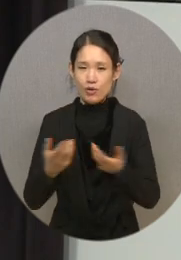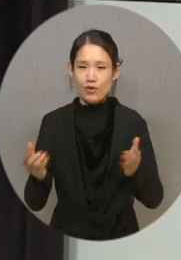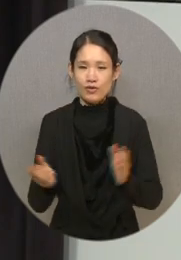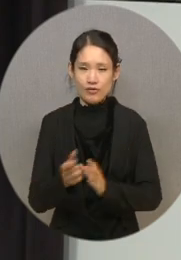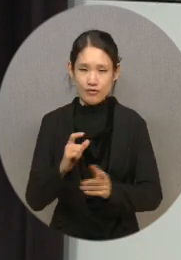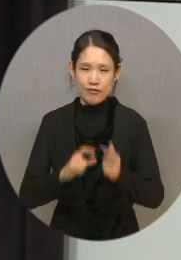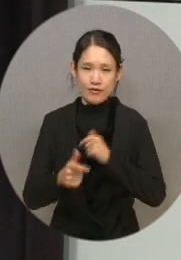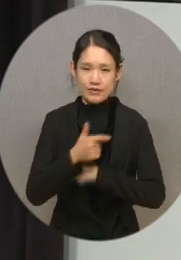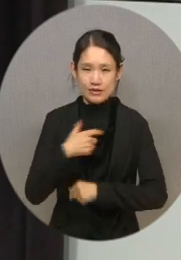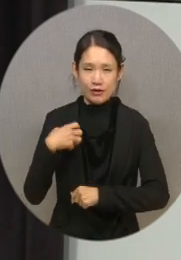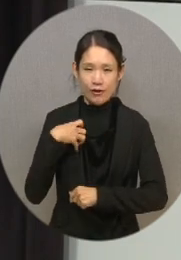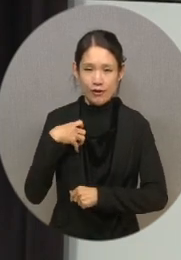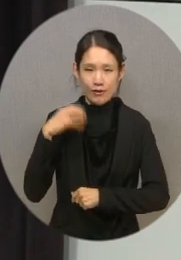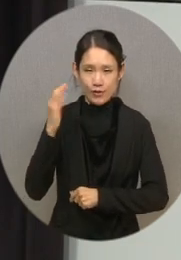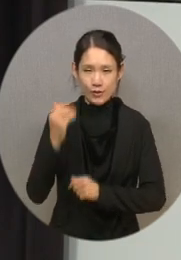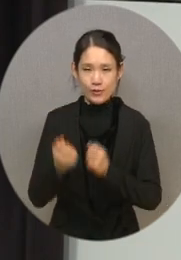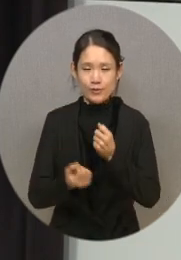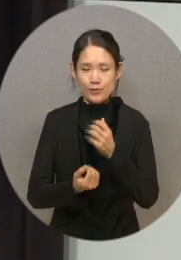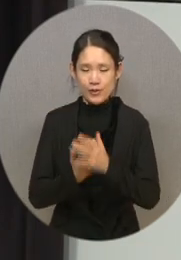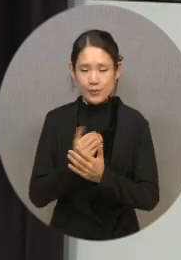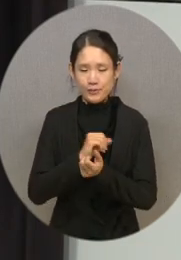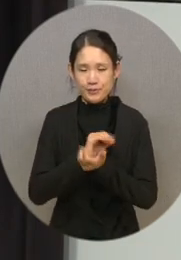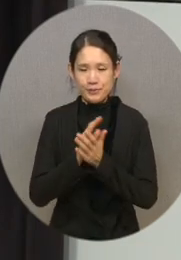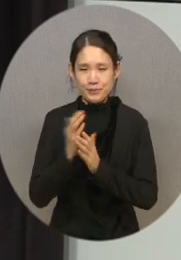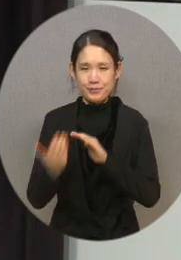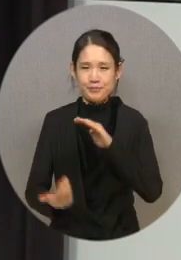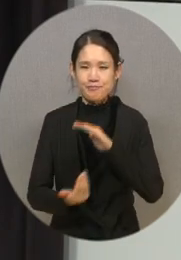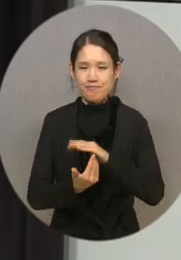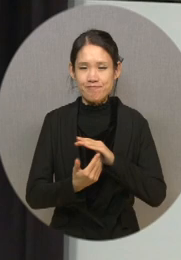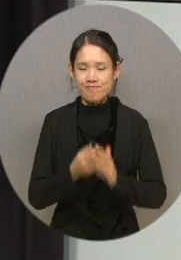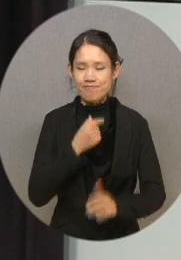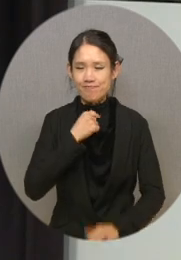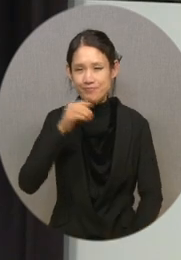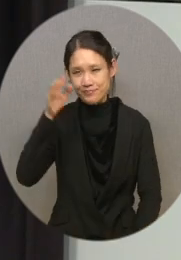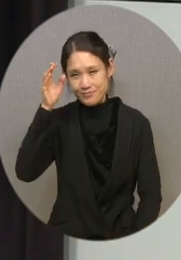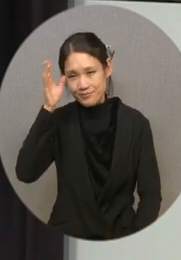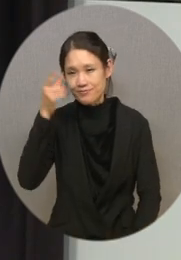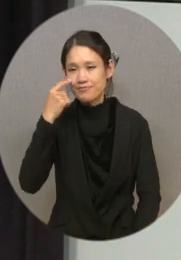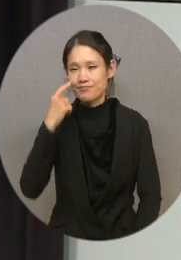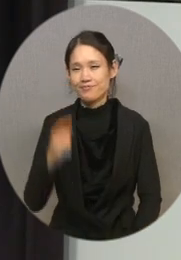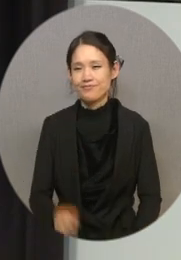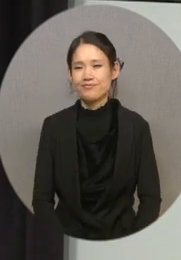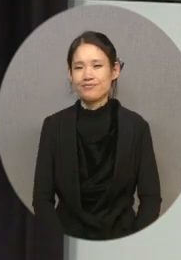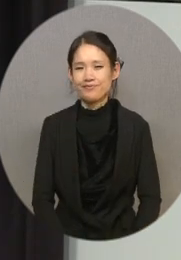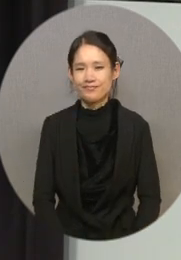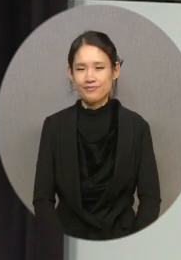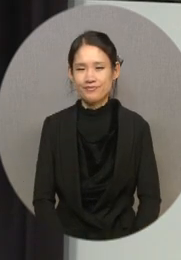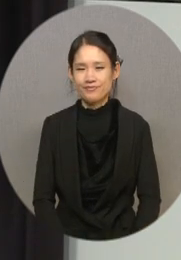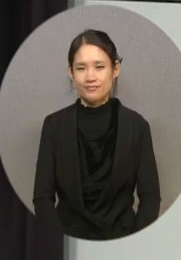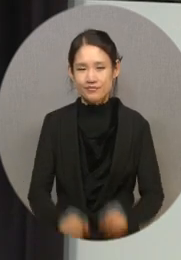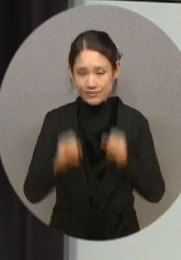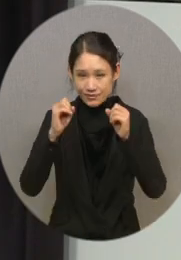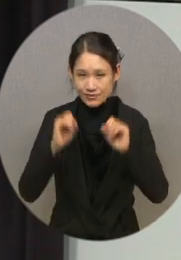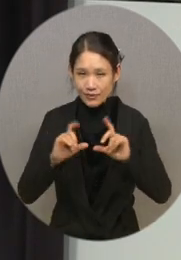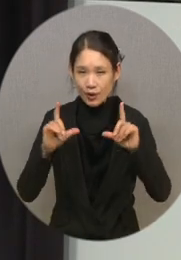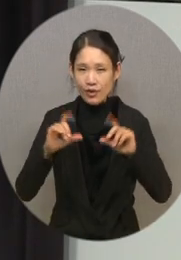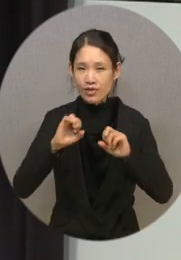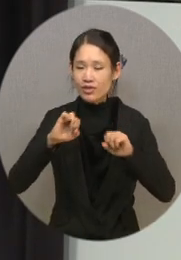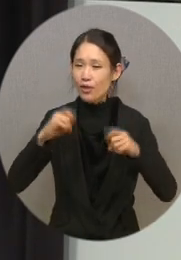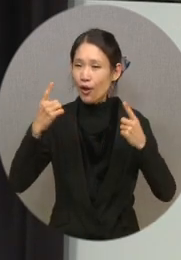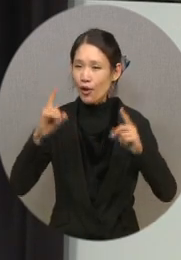사회복지협의회 더욱 큰 역할이 꽃이 피도록 기대하겠습니다. 갑진년 설 명절을